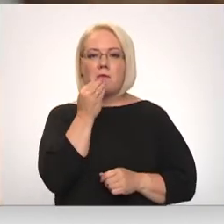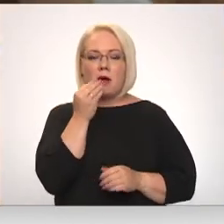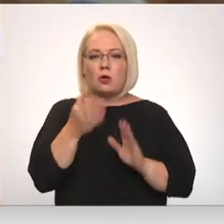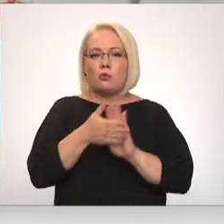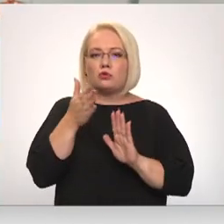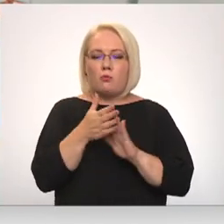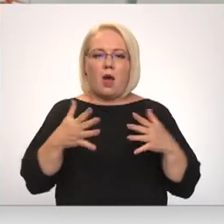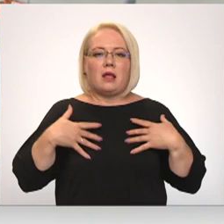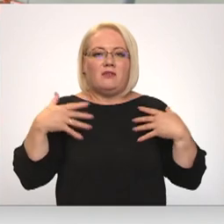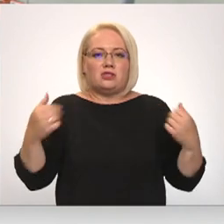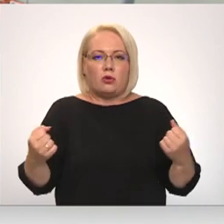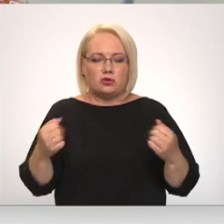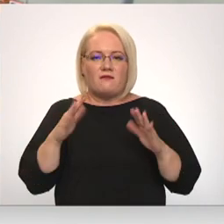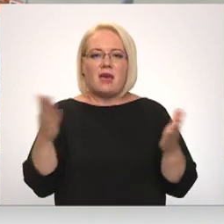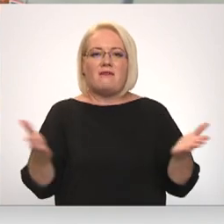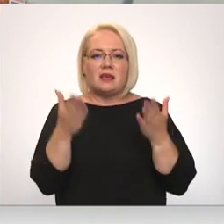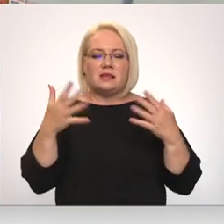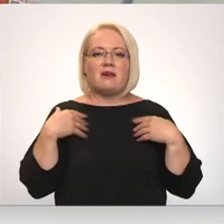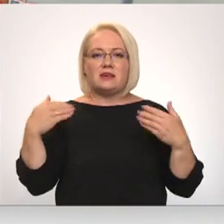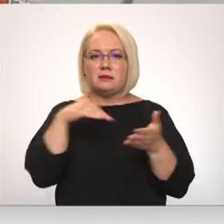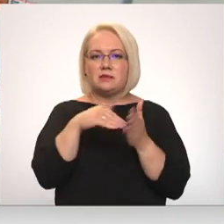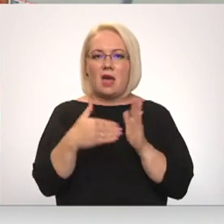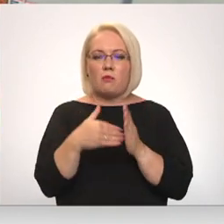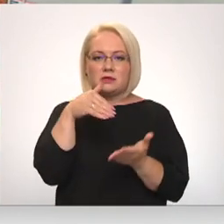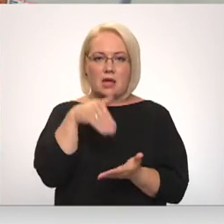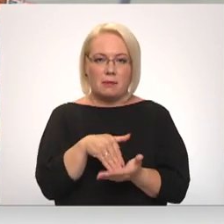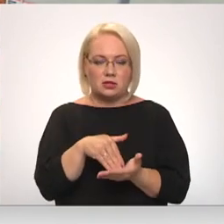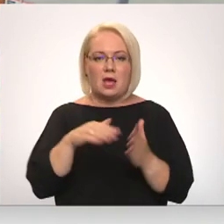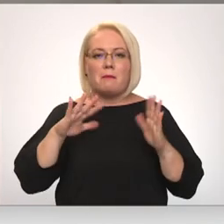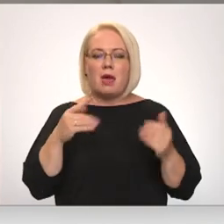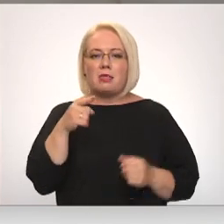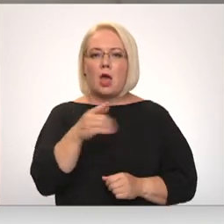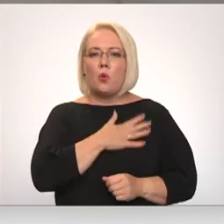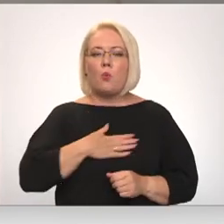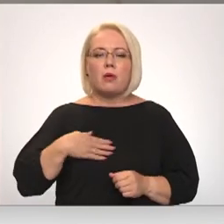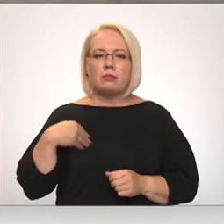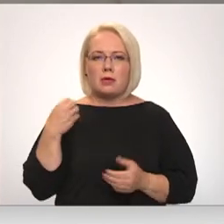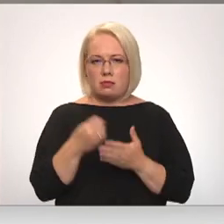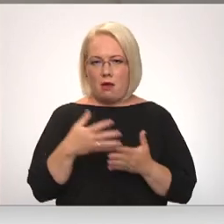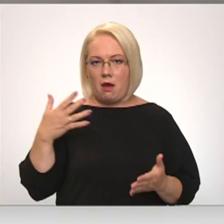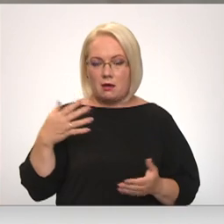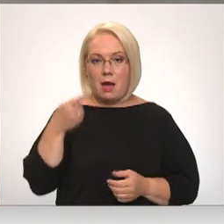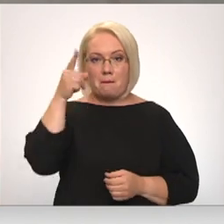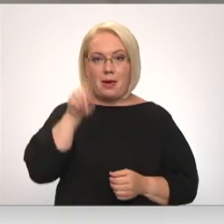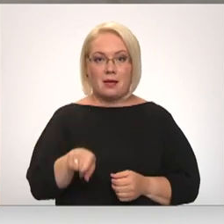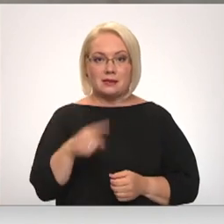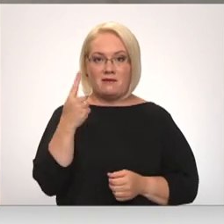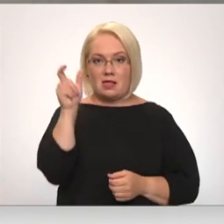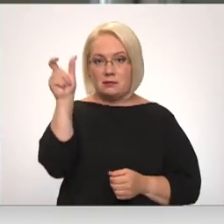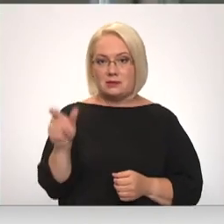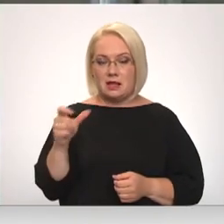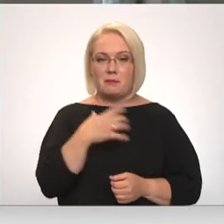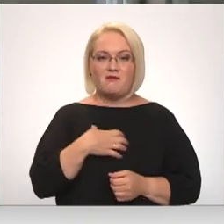atvesļošanās prognozes vai veicina veselības stāvokļa stabilizēšanos. Taču tā ir ļoti dārga. Mēnesī vienam slimniekam vajag līdz